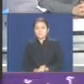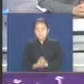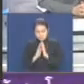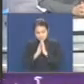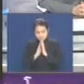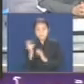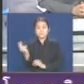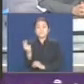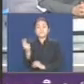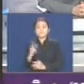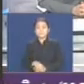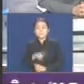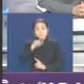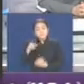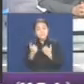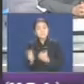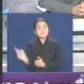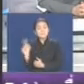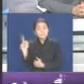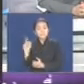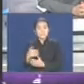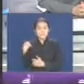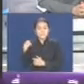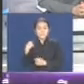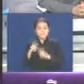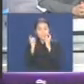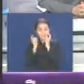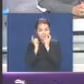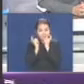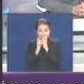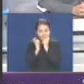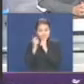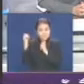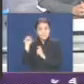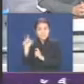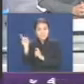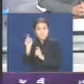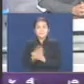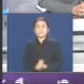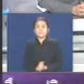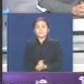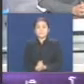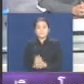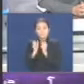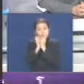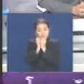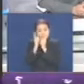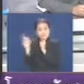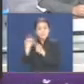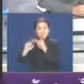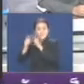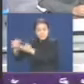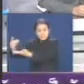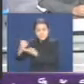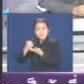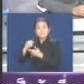คะวันนี้ได้ข่าวว่าเรากำลังจะมีบะหมี่ไข่ไก่แล้วก็รวมถึงปลากระป๋องจากเพื่อนบ้านมาช่วยแล้วใช่ไหมคะ แถมมีน้ำด้วย